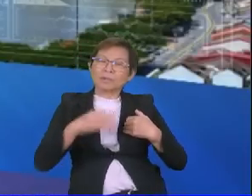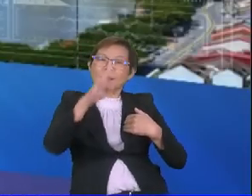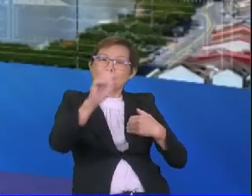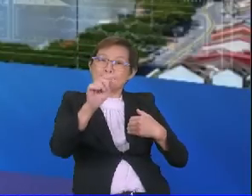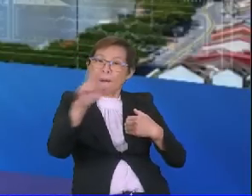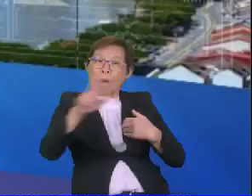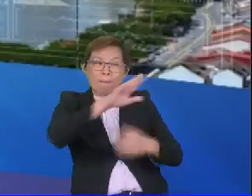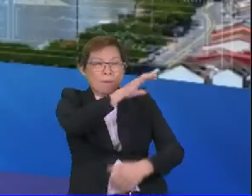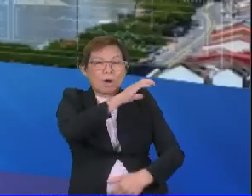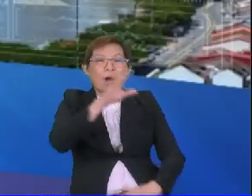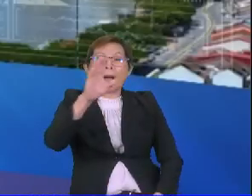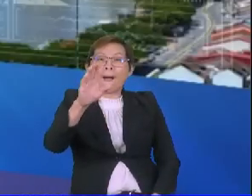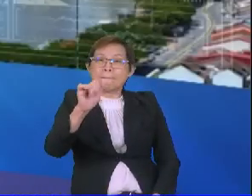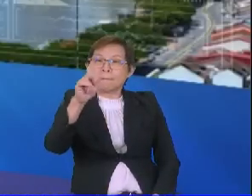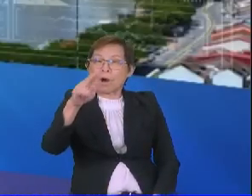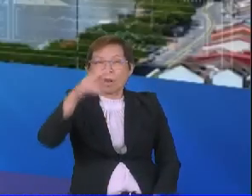about